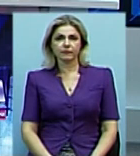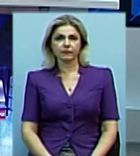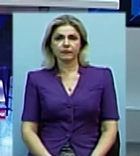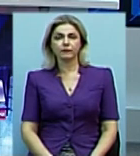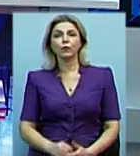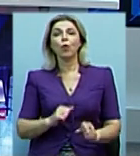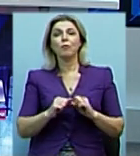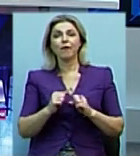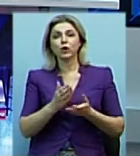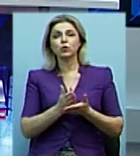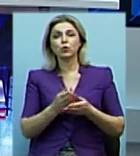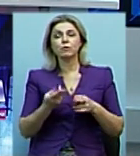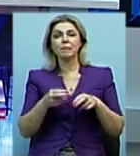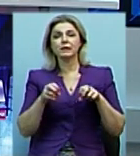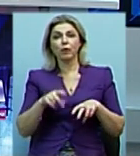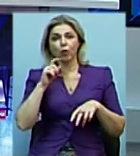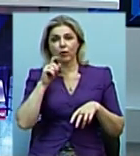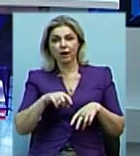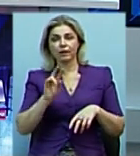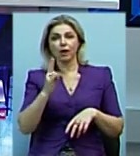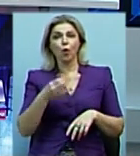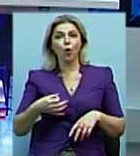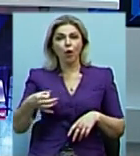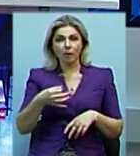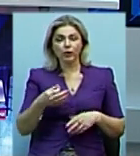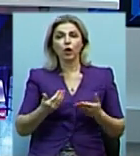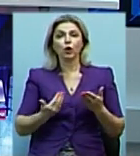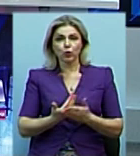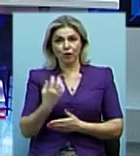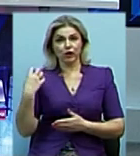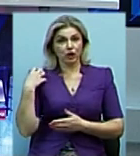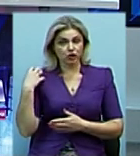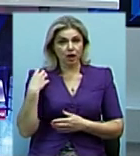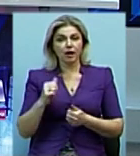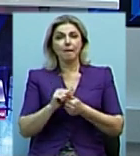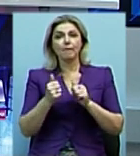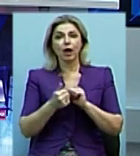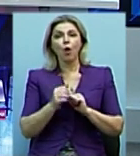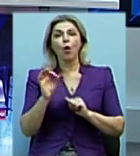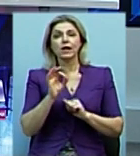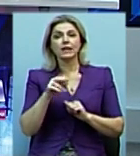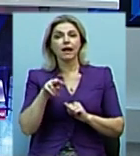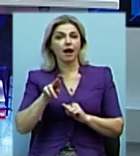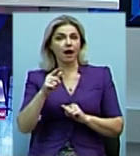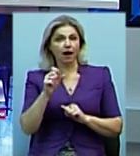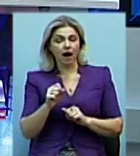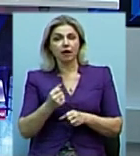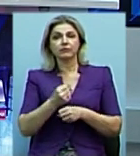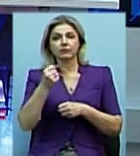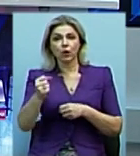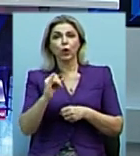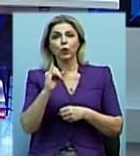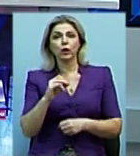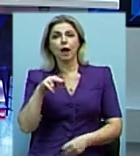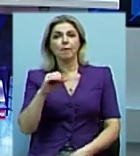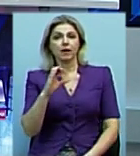В управлінні Служби безпеки України у Миколаївській області новий очільник. Замість Олексія Ляха на цю посаду призначено Юрія